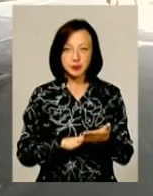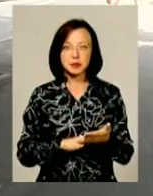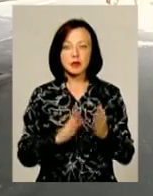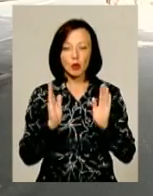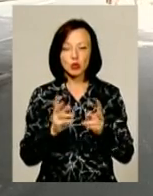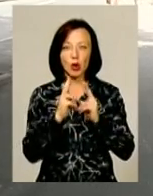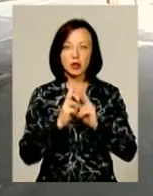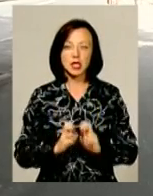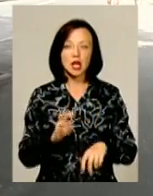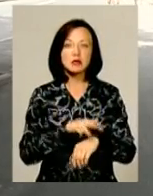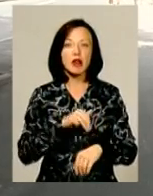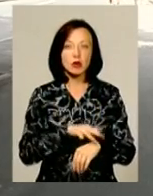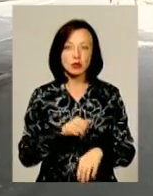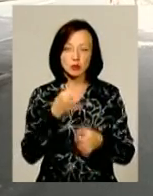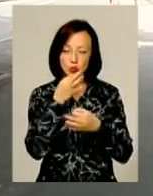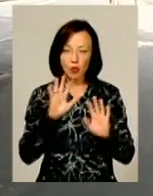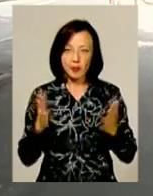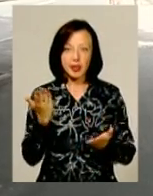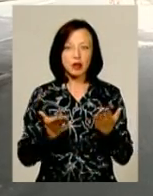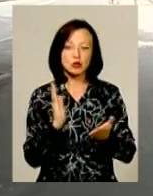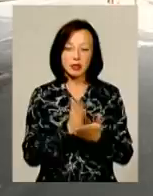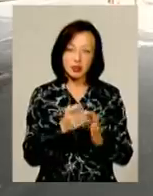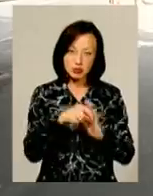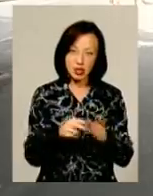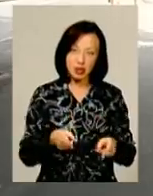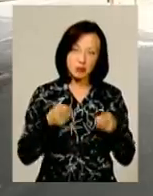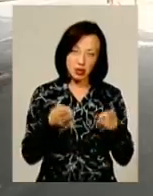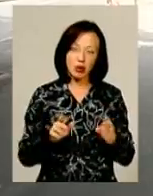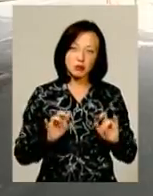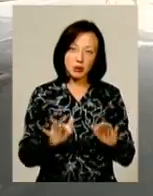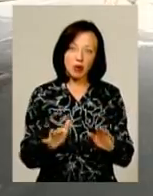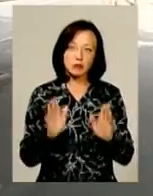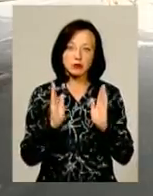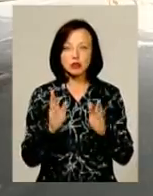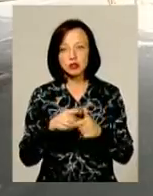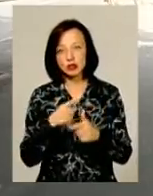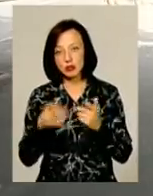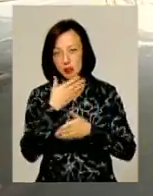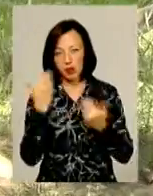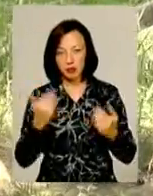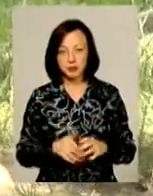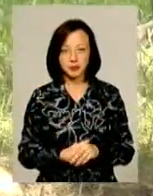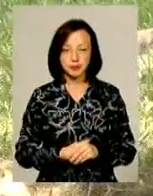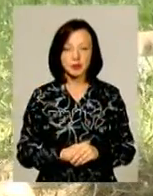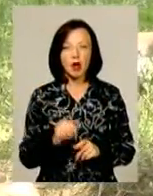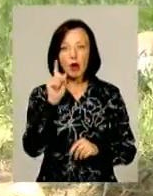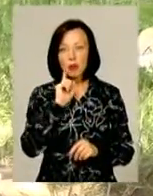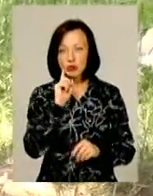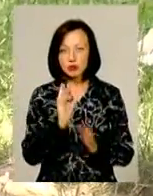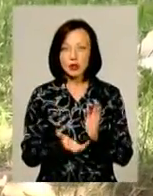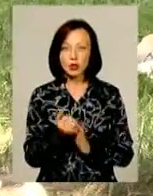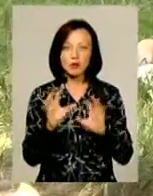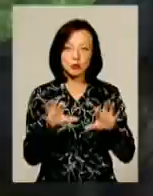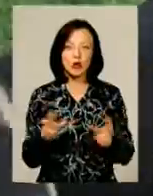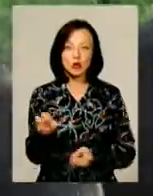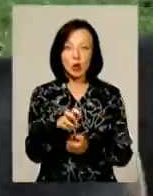вона буде розглядатись правоохоронцями в будь-якому випадку, якщо є там ознаки кримінального злочину чи якщо немає. А поки що врятовані